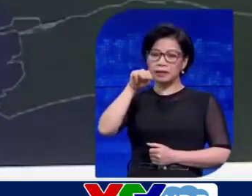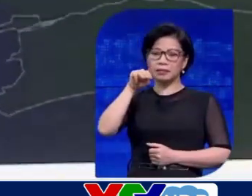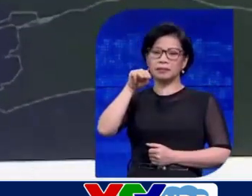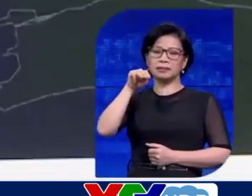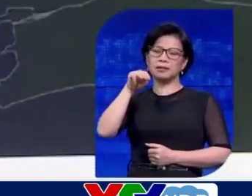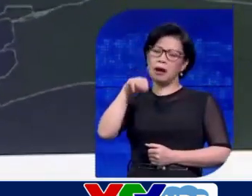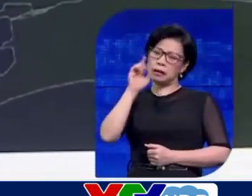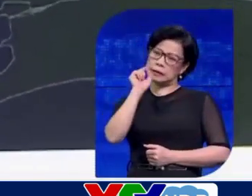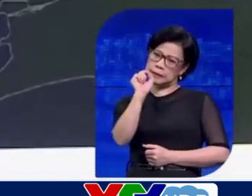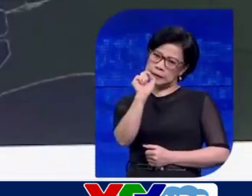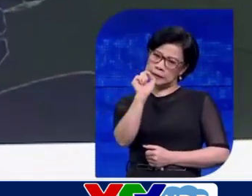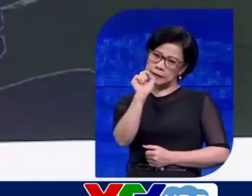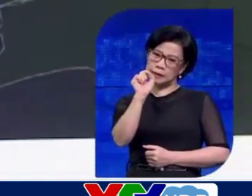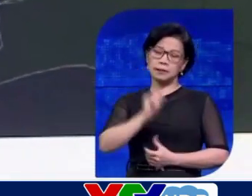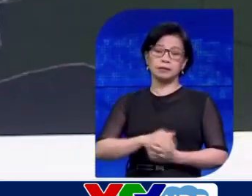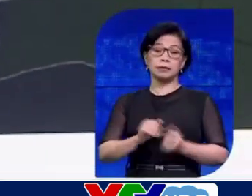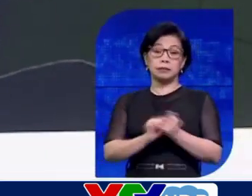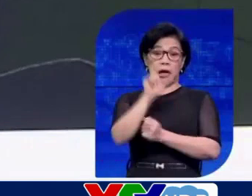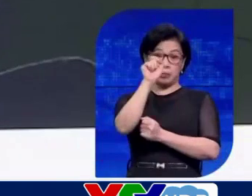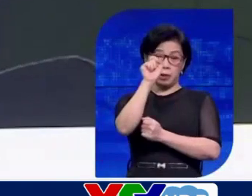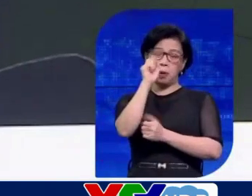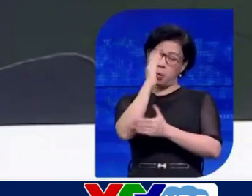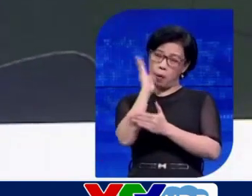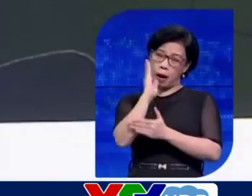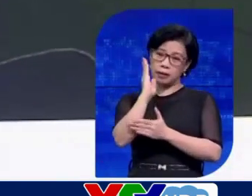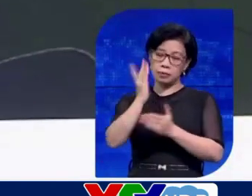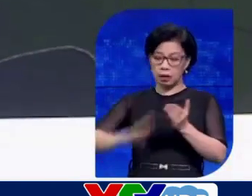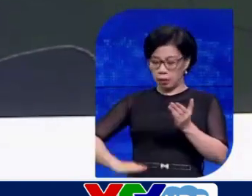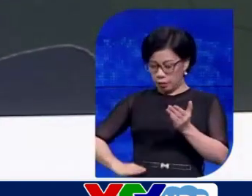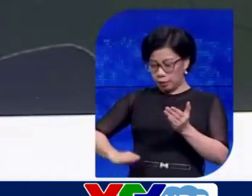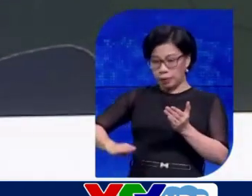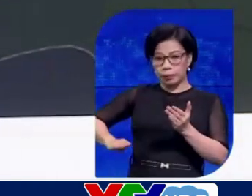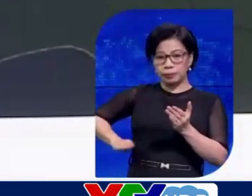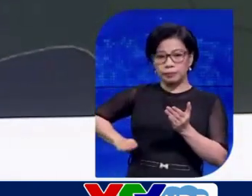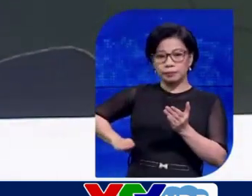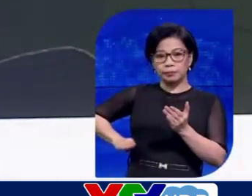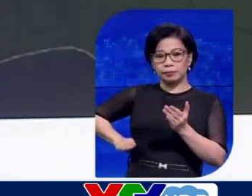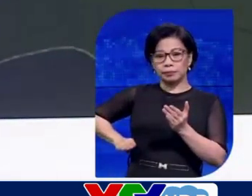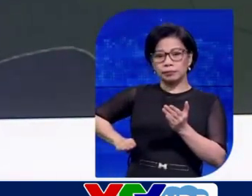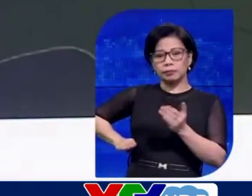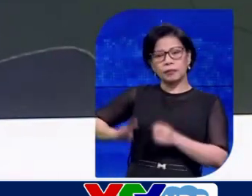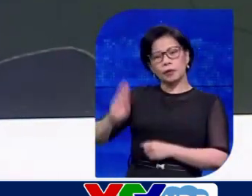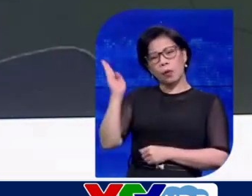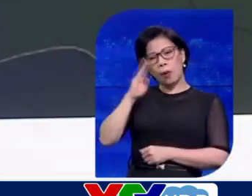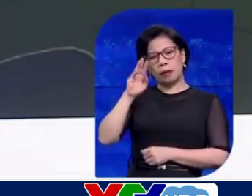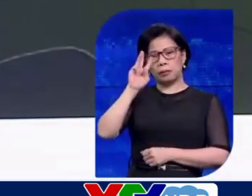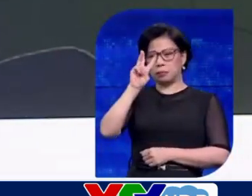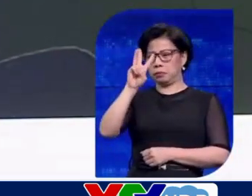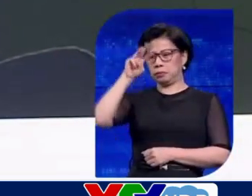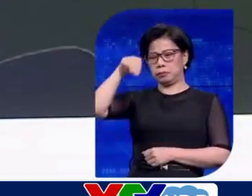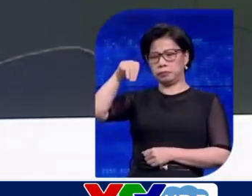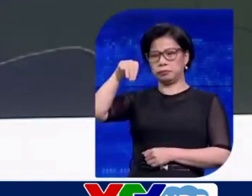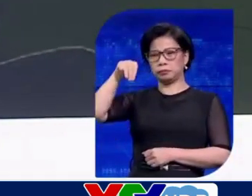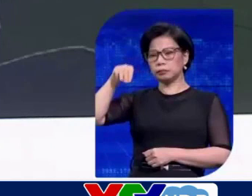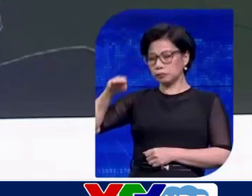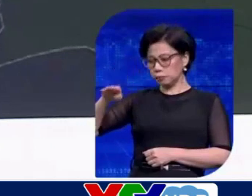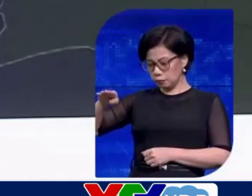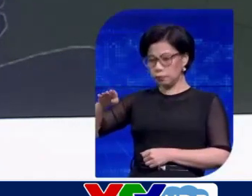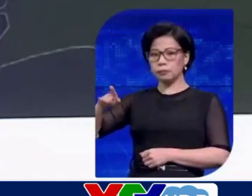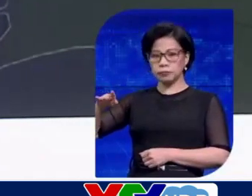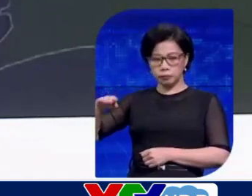1. Dự báo đến khoảng giữa tháng 10 thì mực nước sẽ cao hơn, nhưng cũng chỉ khoảng 3m, chưa qua được mức báo động